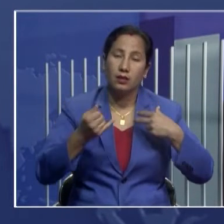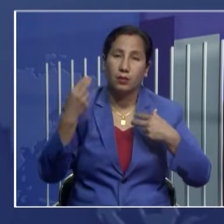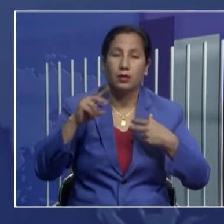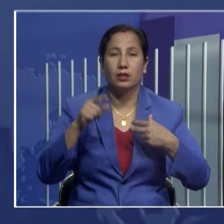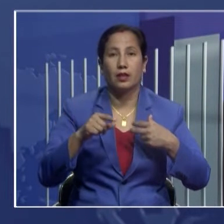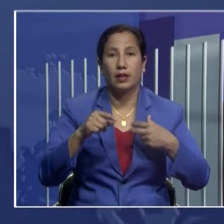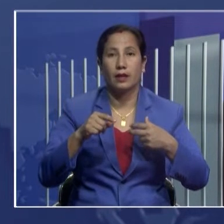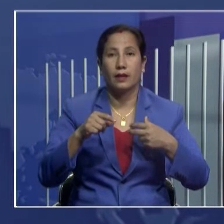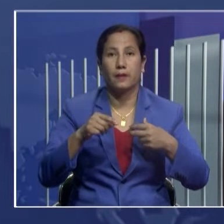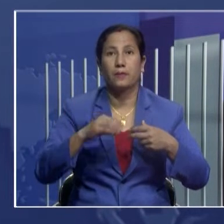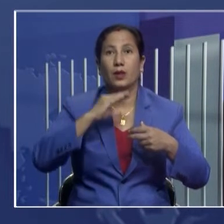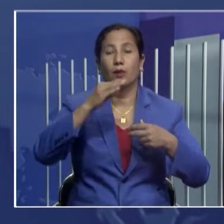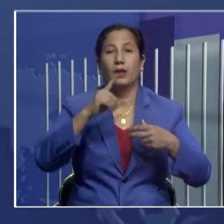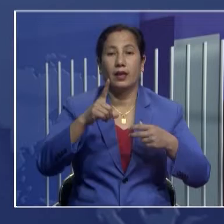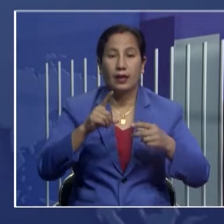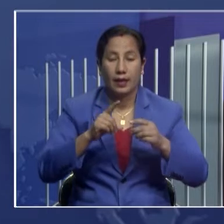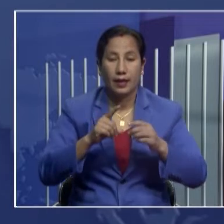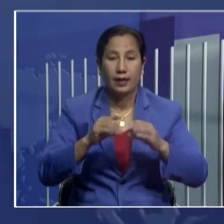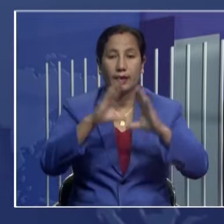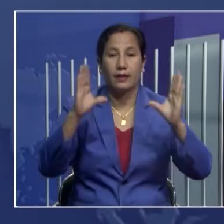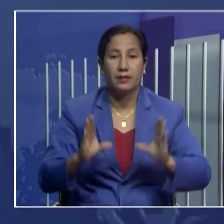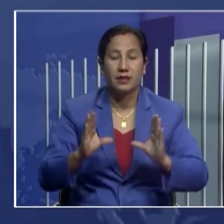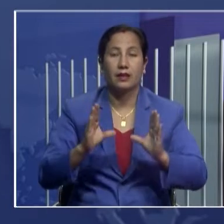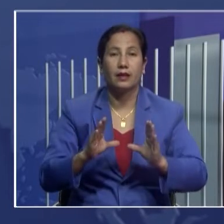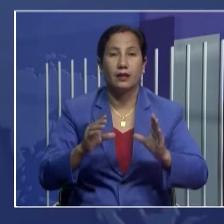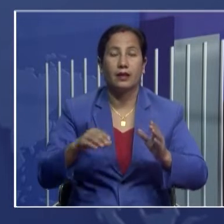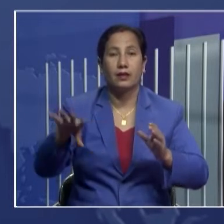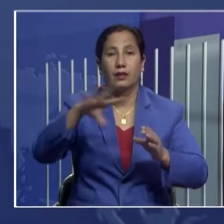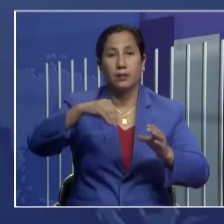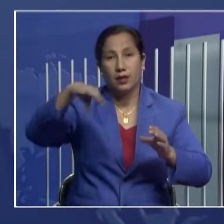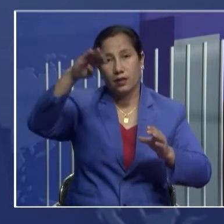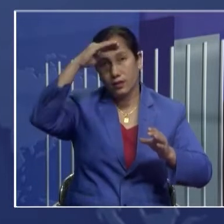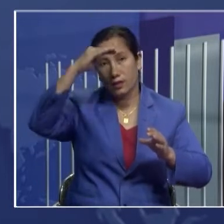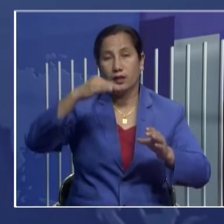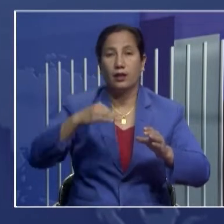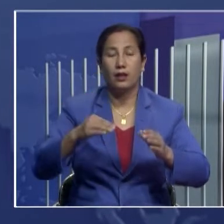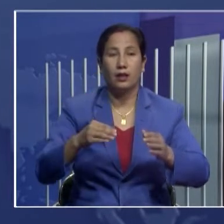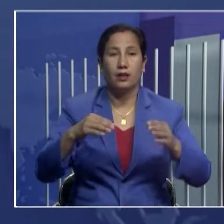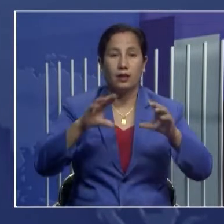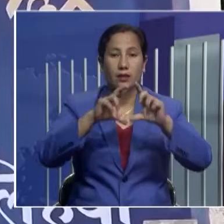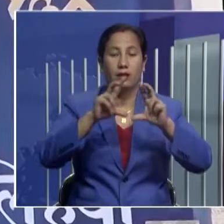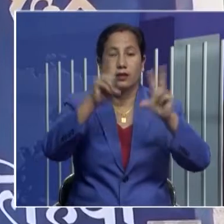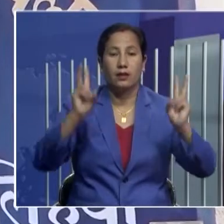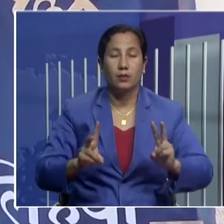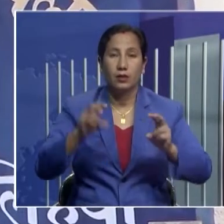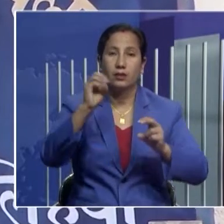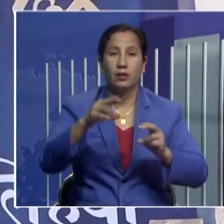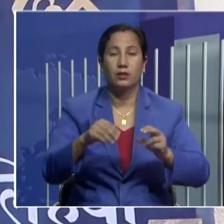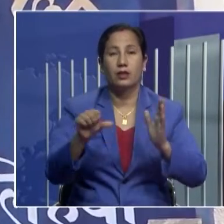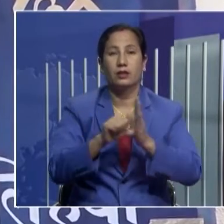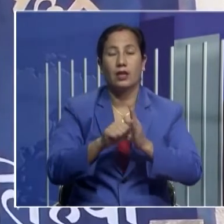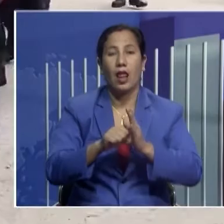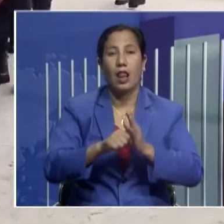एक विस्तारा कार्यक्रम मार्फत जिल्ला प्रहरी कार्यालयले सबै प्रहरीलाई विस्तारा हस्तान्तरण गरेको छ। जिल्ला प्रहरी